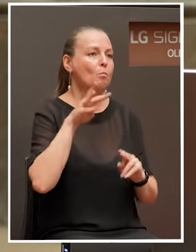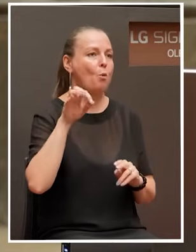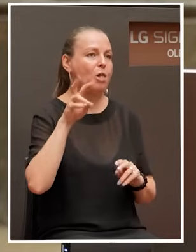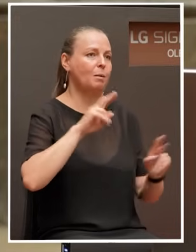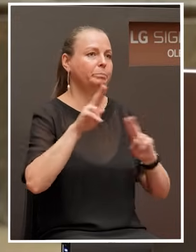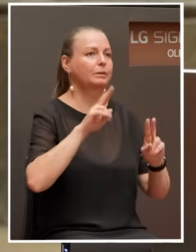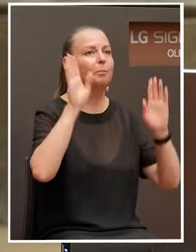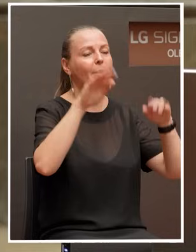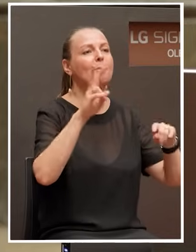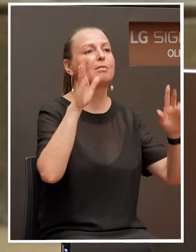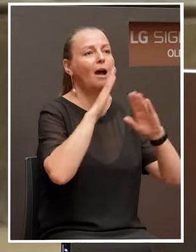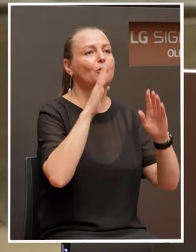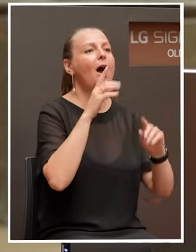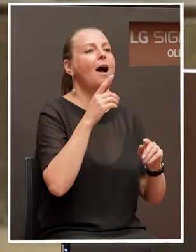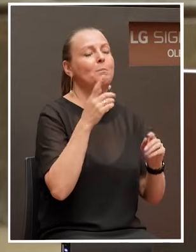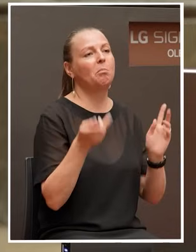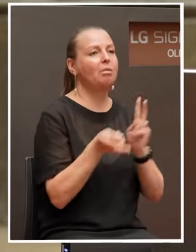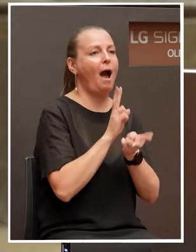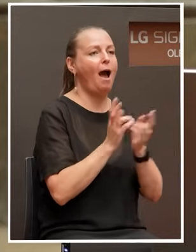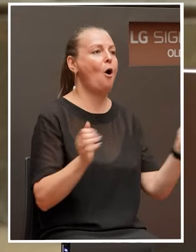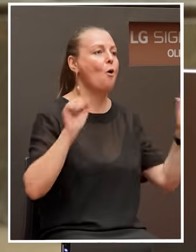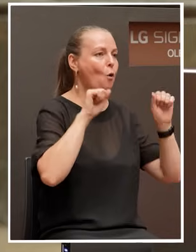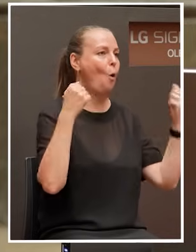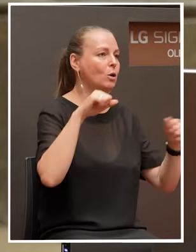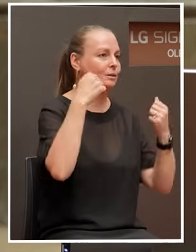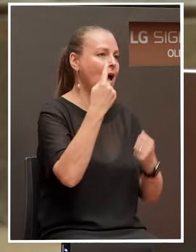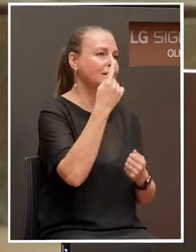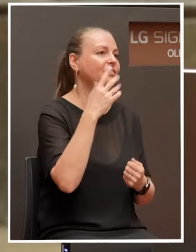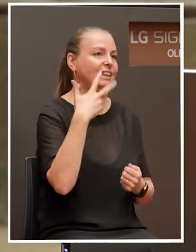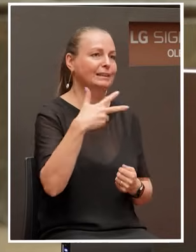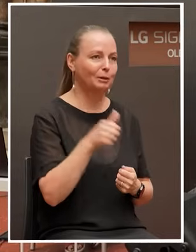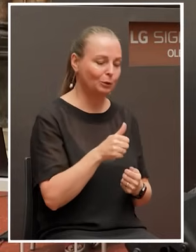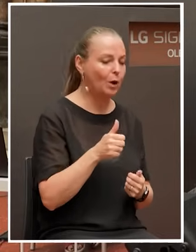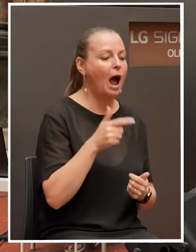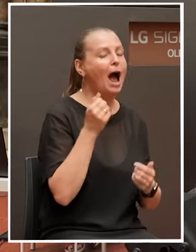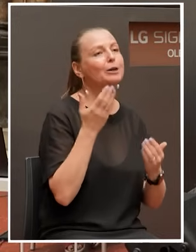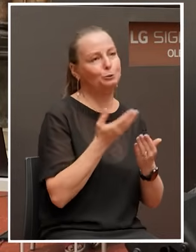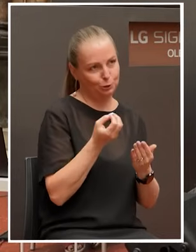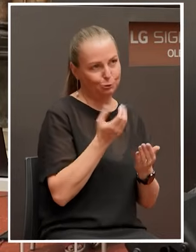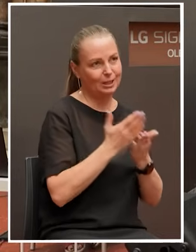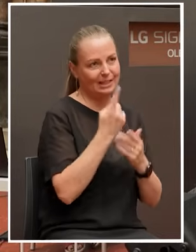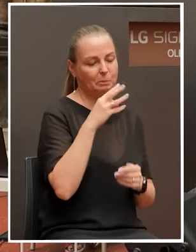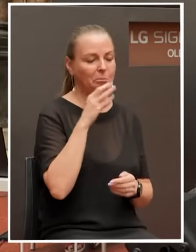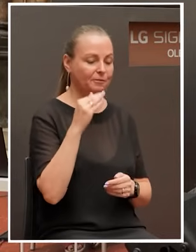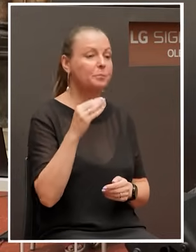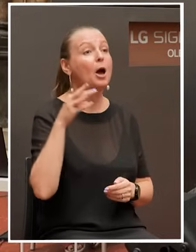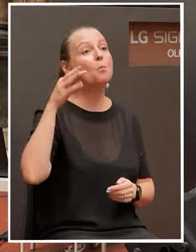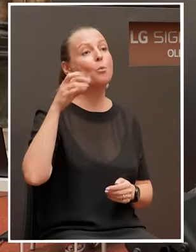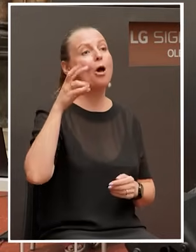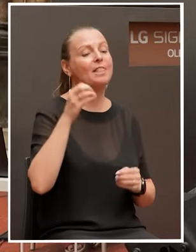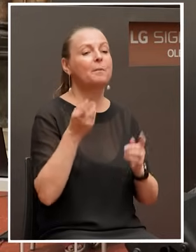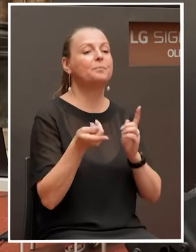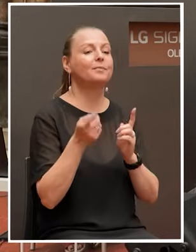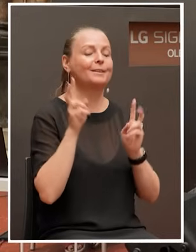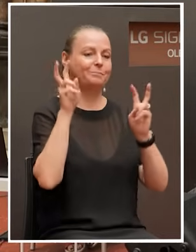под открытым небом. Но есть еще одна мифология верности природы. То есть Моне, он превращается в такой